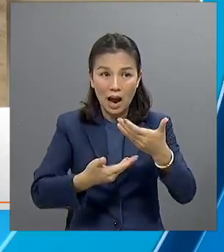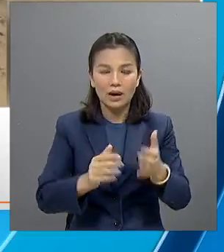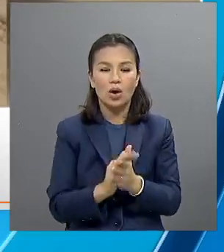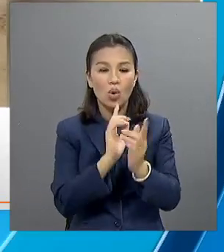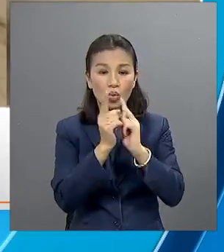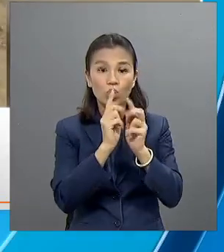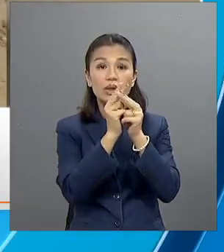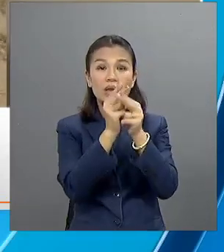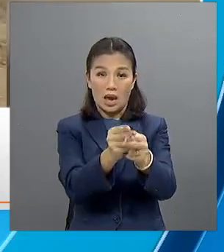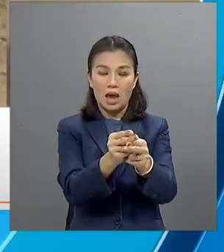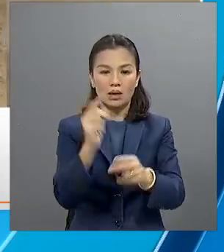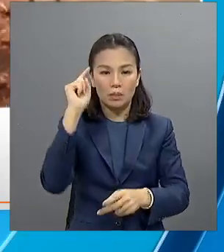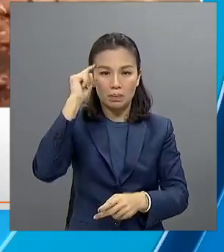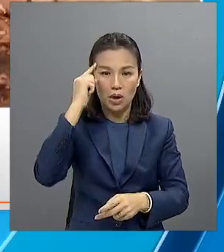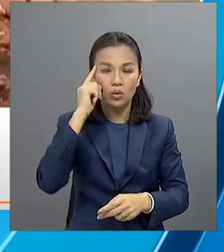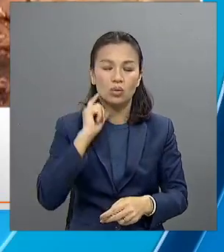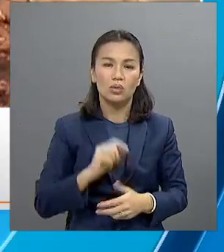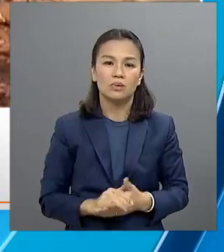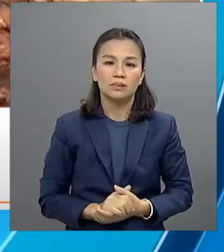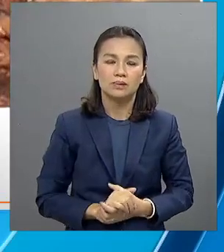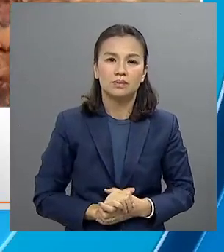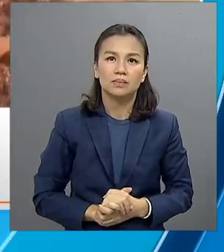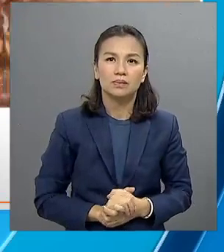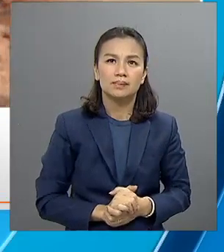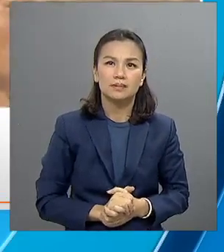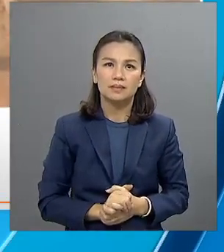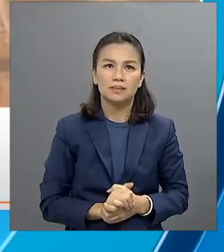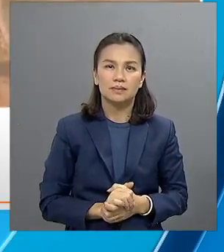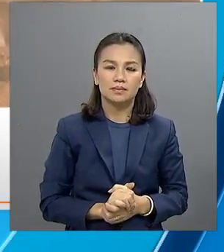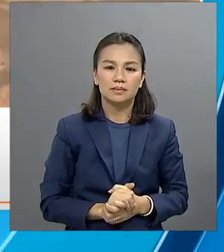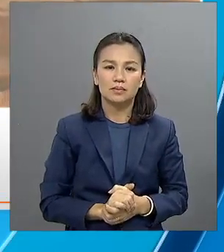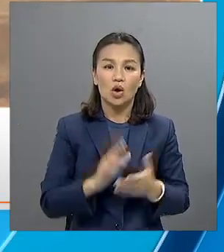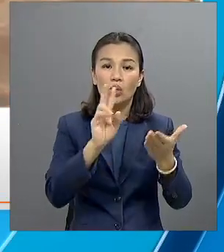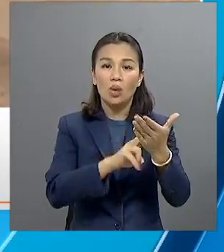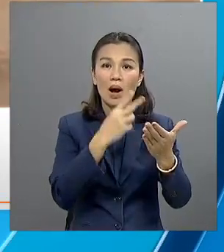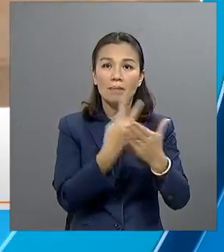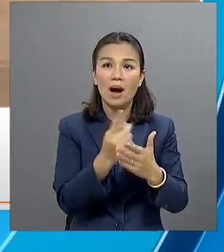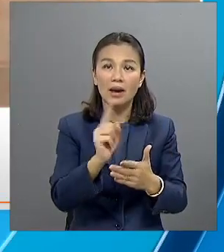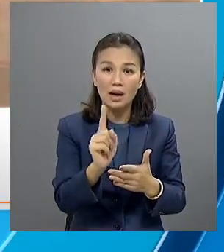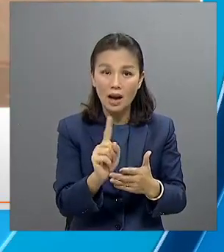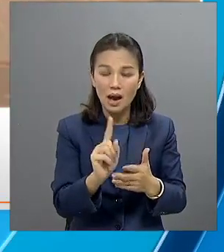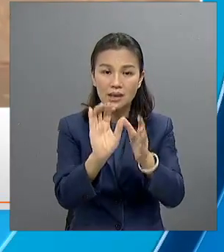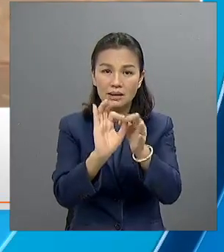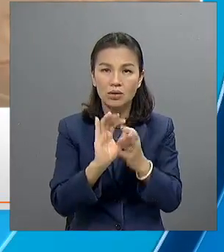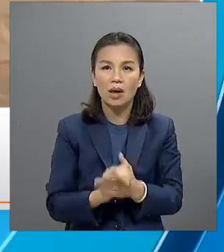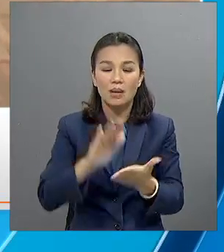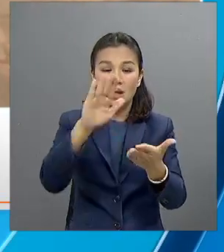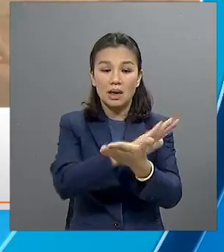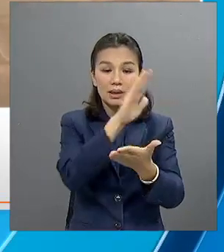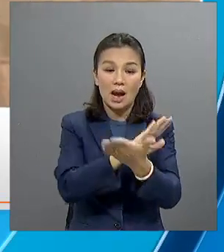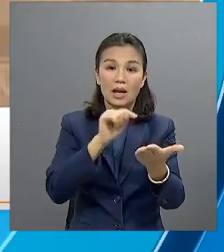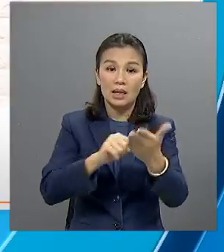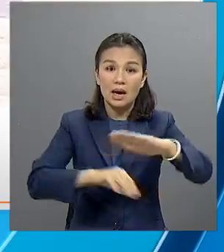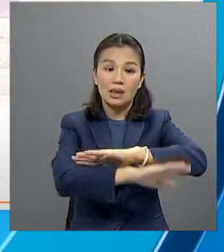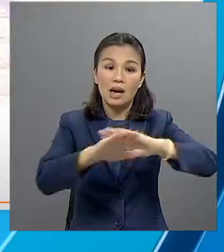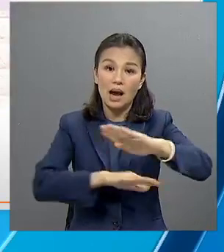ราบนะฮะ ค่ะแสดงว่าเรื่องนี้เนี่ยคือง่ายๆเลยก็คือต้องเอาเอกสารหลักฐานมาพิสูจน์สิทธิ์การครอบคร